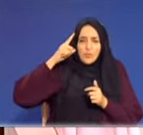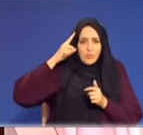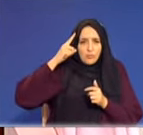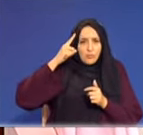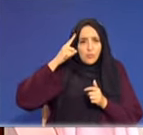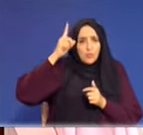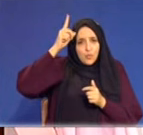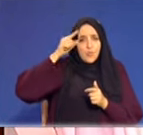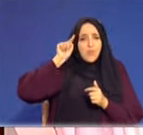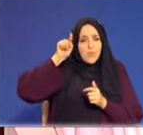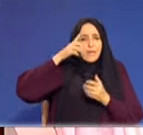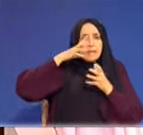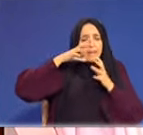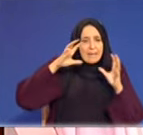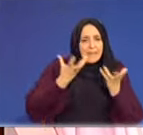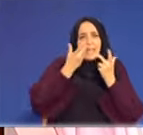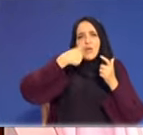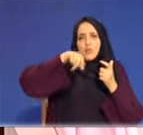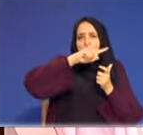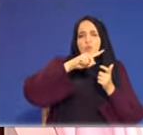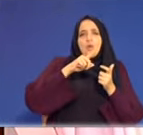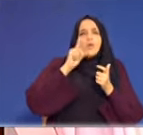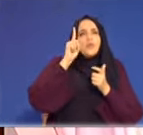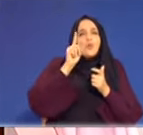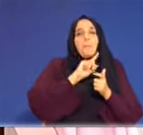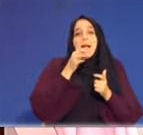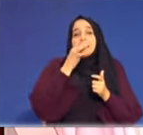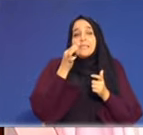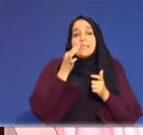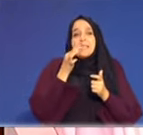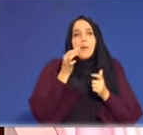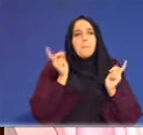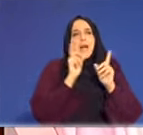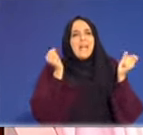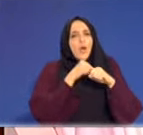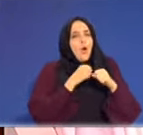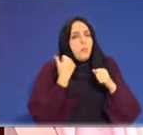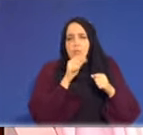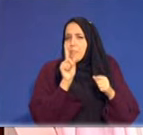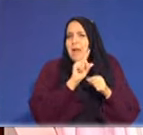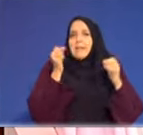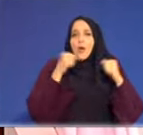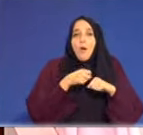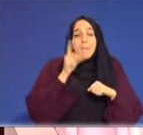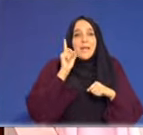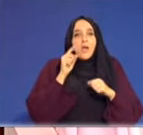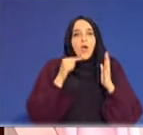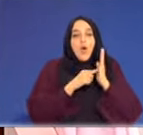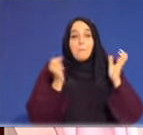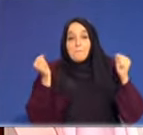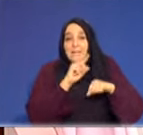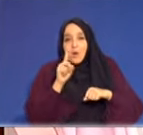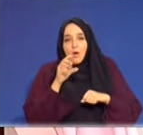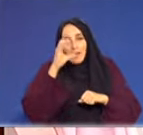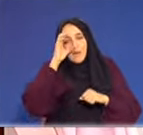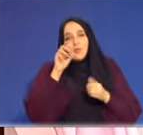ما قالش ما تختلفوش. نعم. قال الله يهديكم كي تختلفوا رجعوا لكلام ربي ونبي، أو سمعتوا